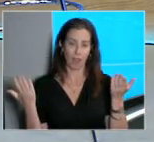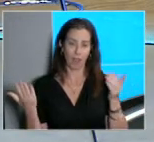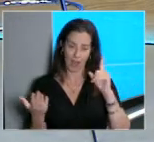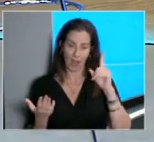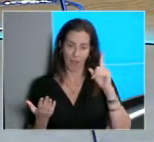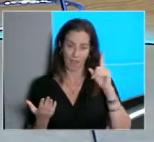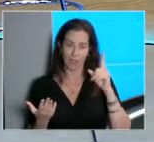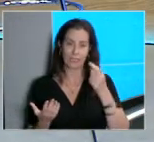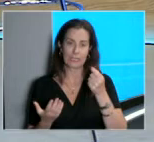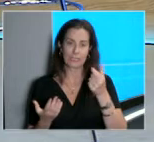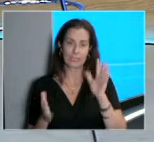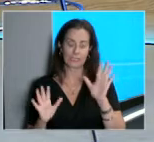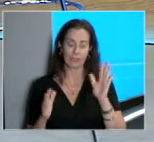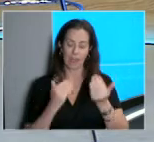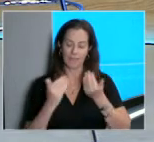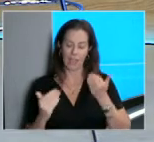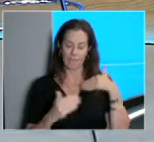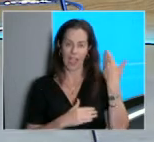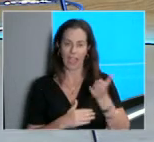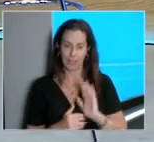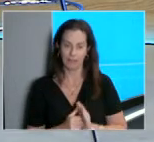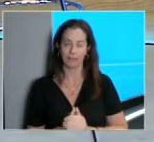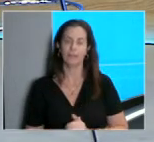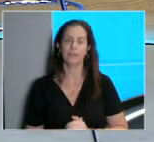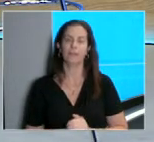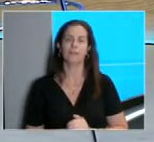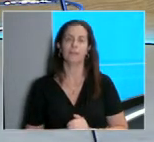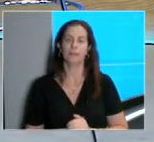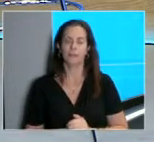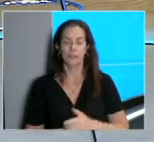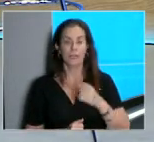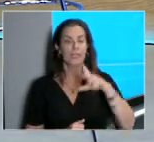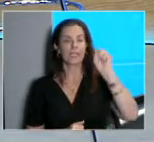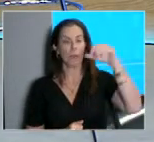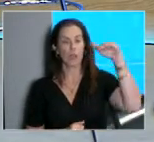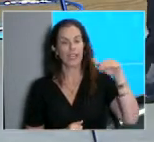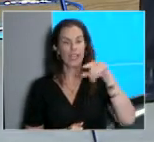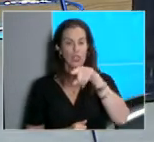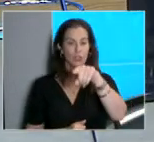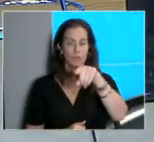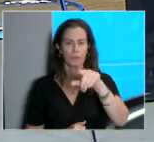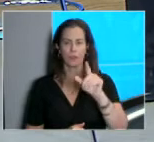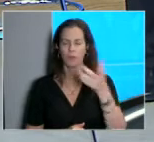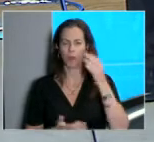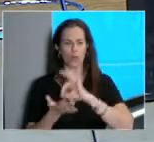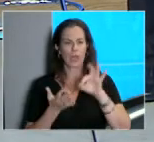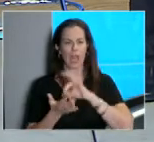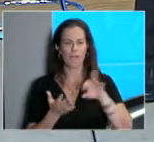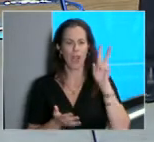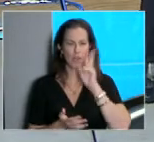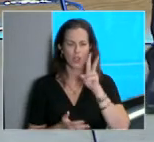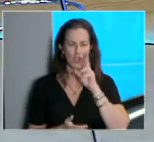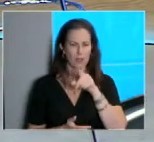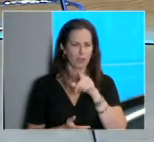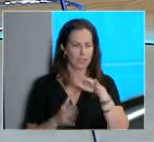אבל, הנה קצת before and after, מכירים את זה בדיאטות, לפני ואחרי? הנה בצלאל סמוטריץ', בציוץ מיום שישי, דומני שזה